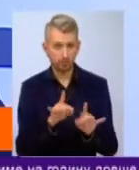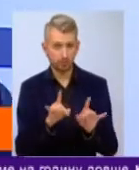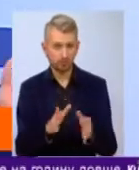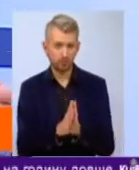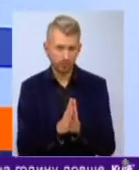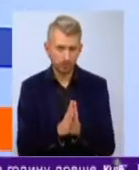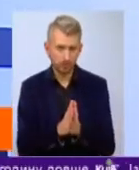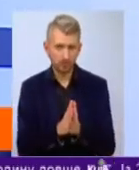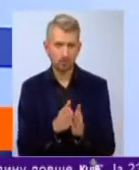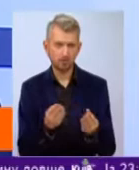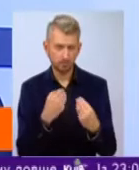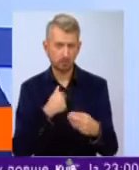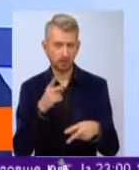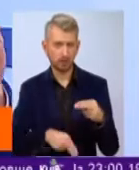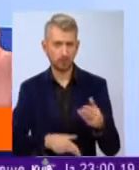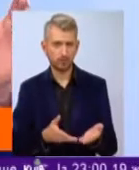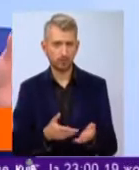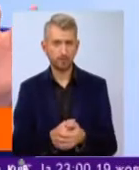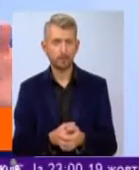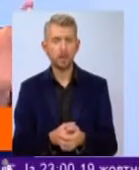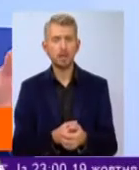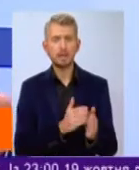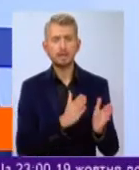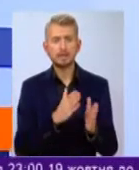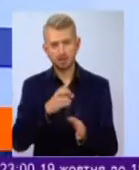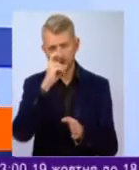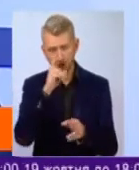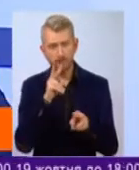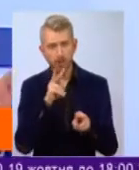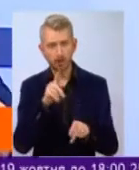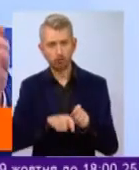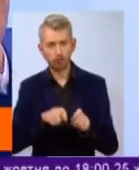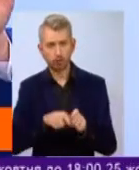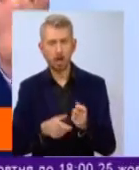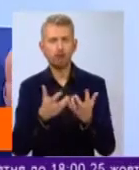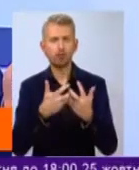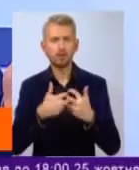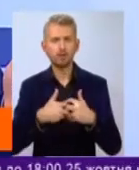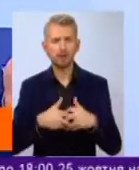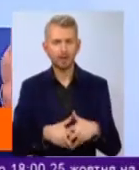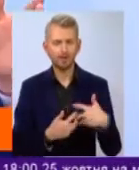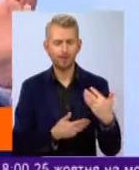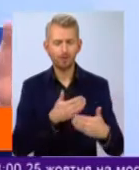ласка, я закінчу. Системний державний нагляд і контроль. Автоматизація процесу притягнення